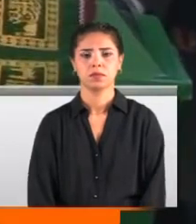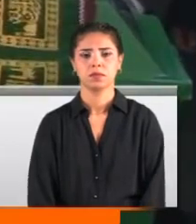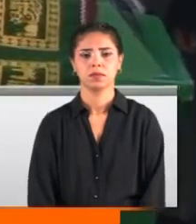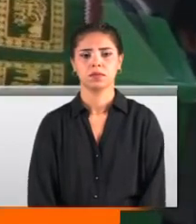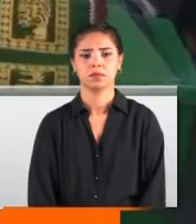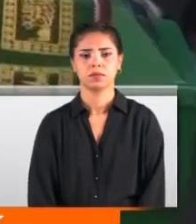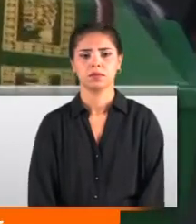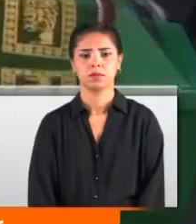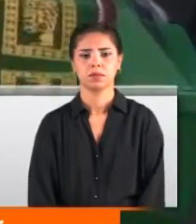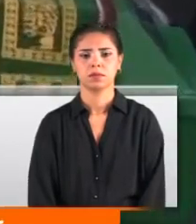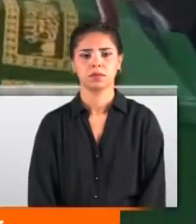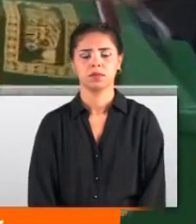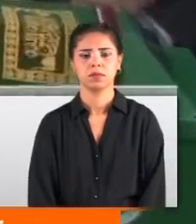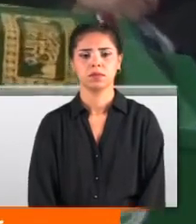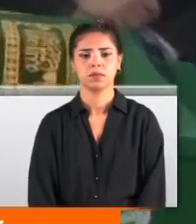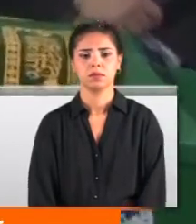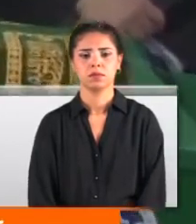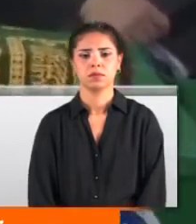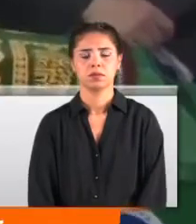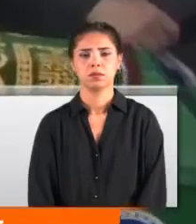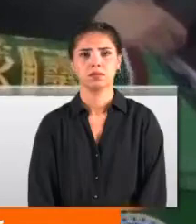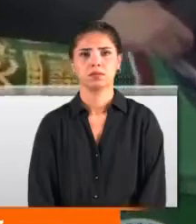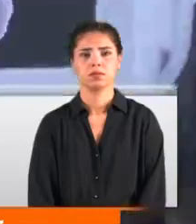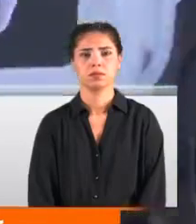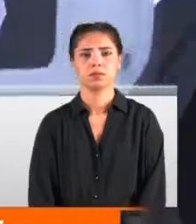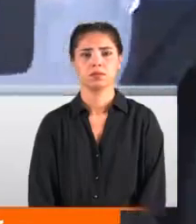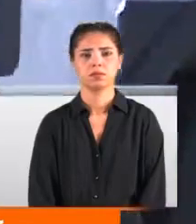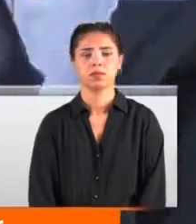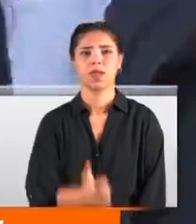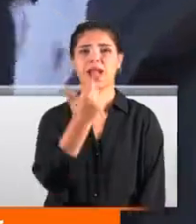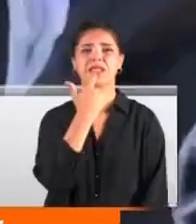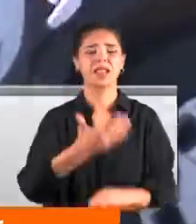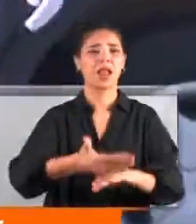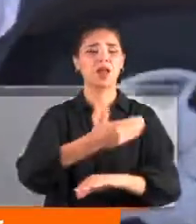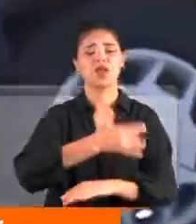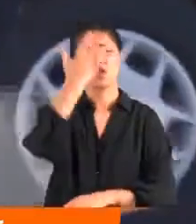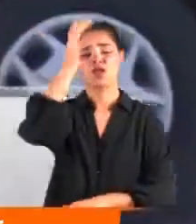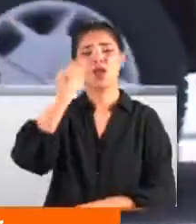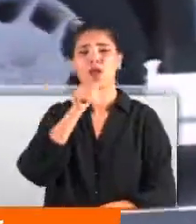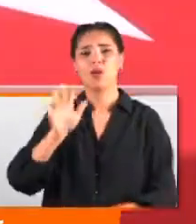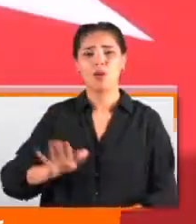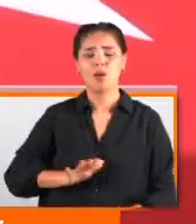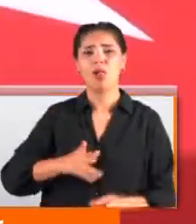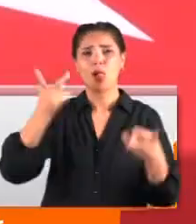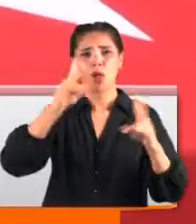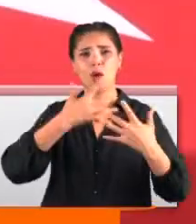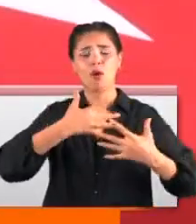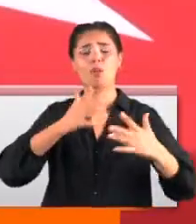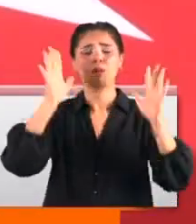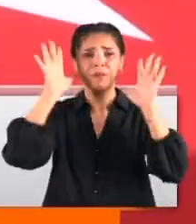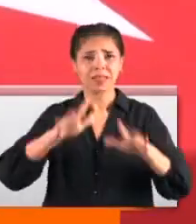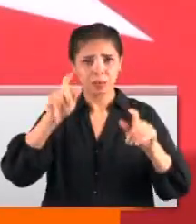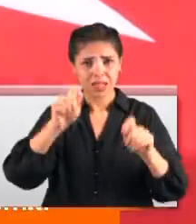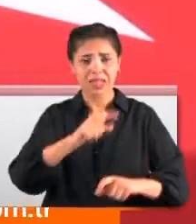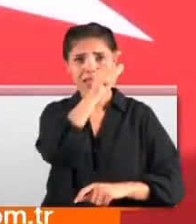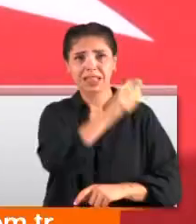Helal olsun. Helal ediniz. Helal olsun. Helal ediniz. Helal olsun. 6 yıl önce şehit oğlunun cenaze namazını kıldıran Asım Safi